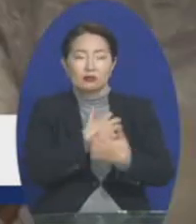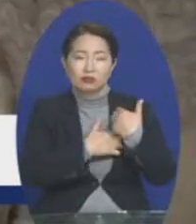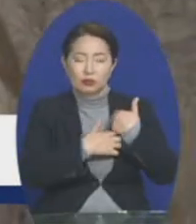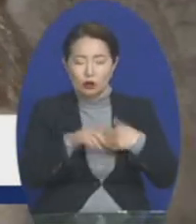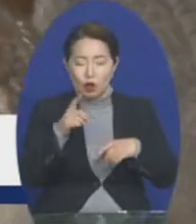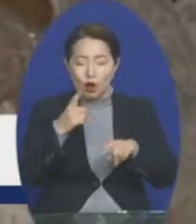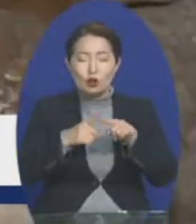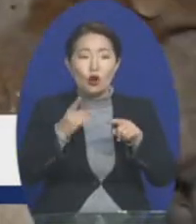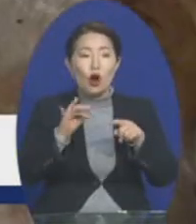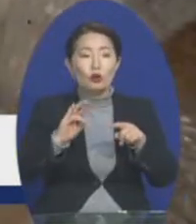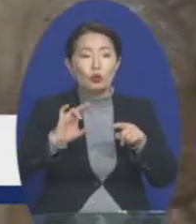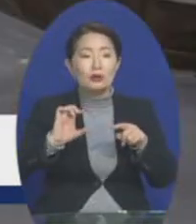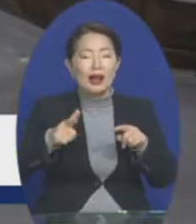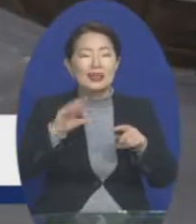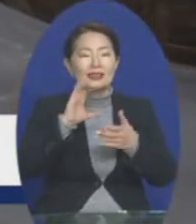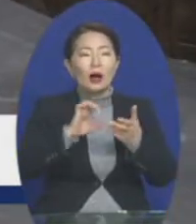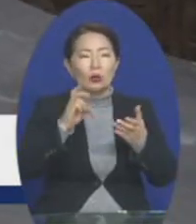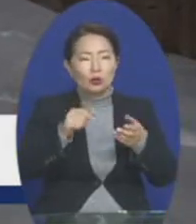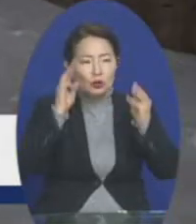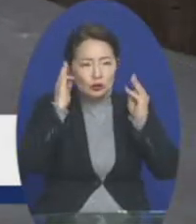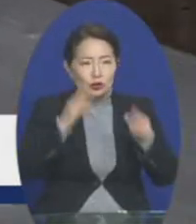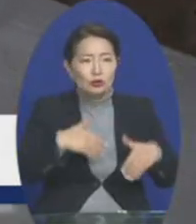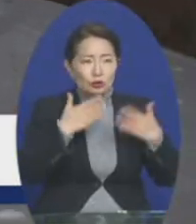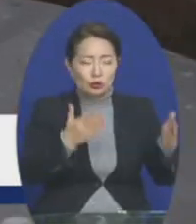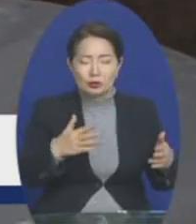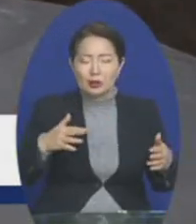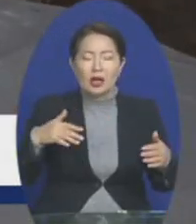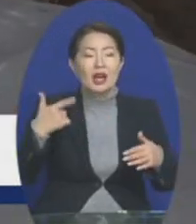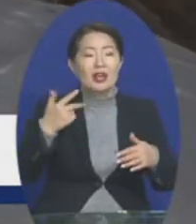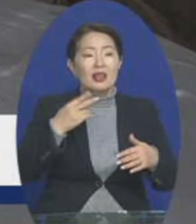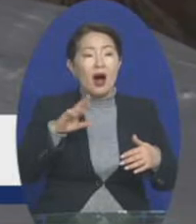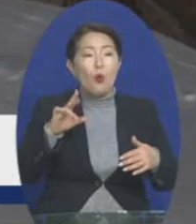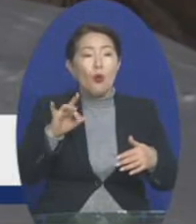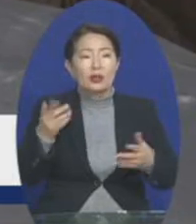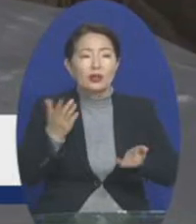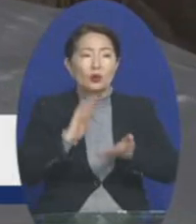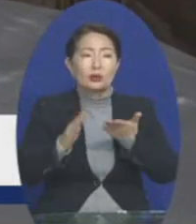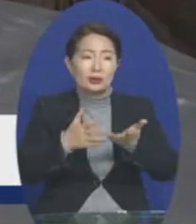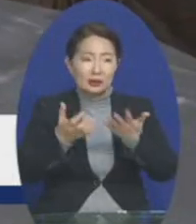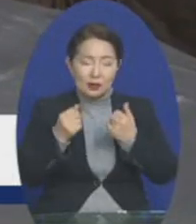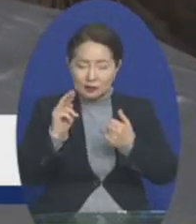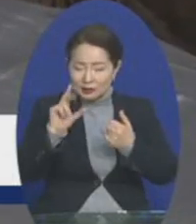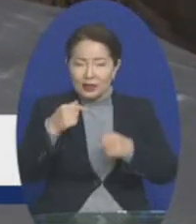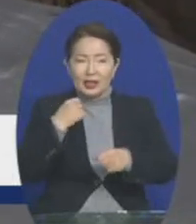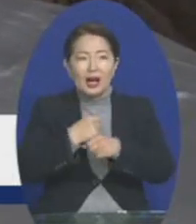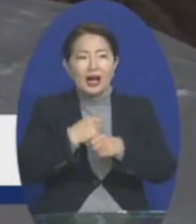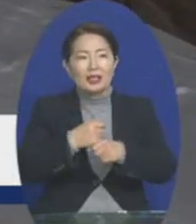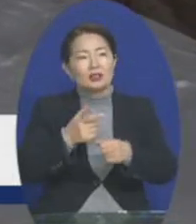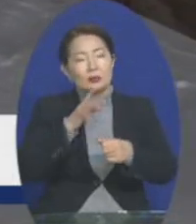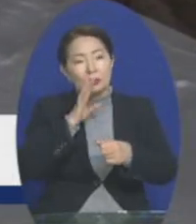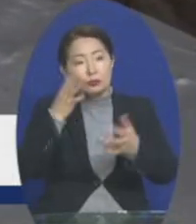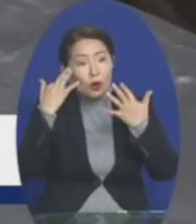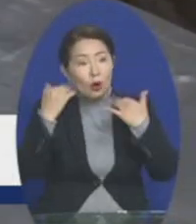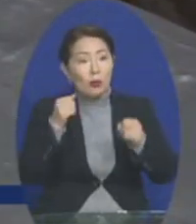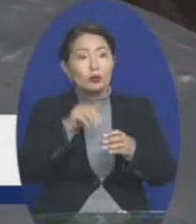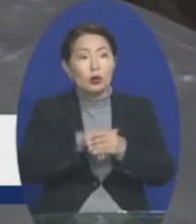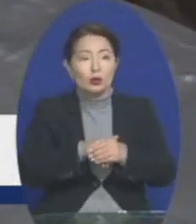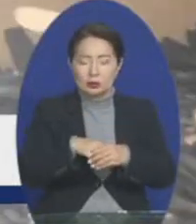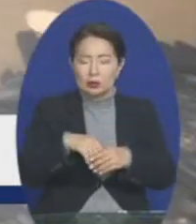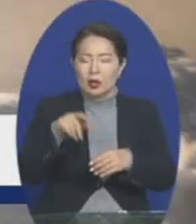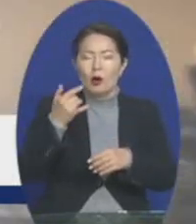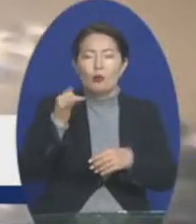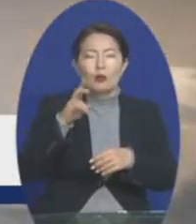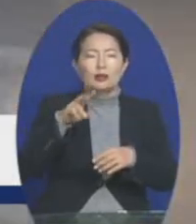нутагт санхүүгийн их үүсвэрийг шийдвэрлэж, явуулын худалдан авах цэгүүдийг ажилуулах зохион байгуулалтанд ороод байна. Буянт мал